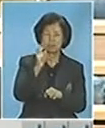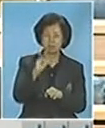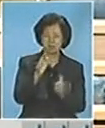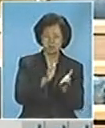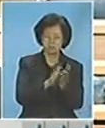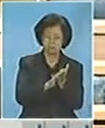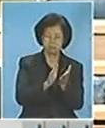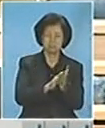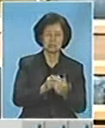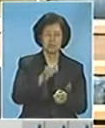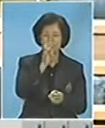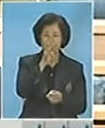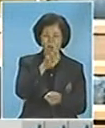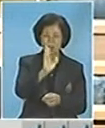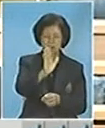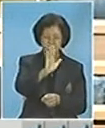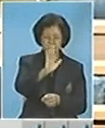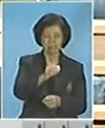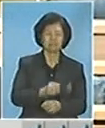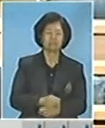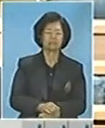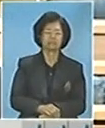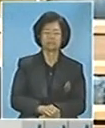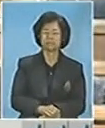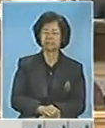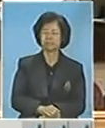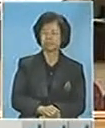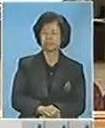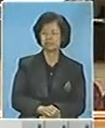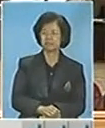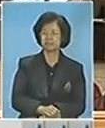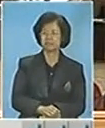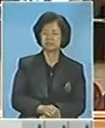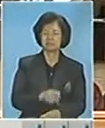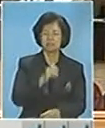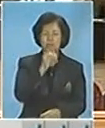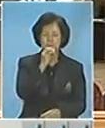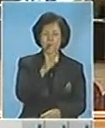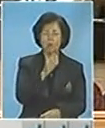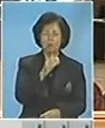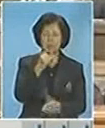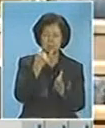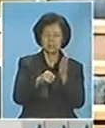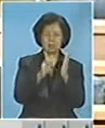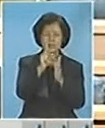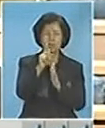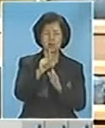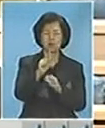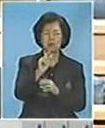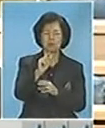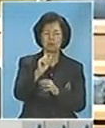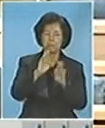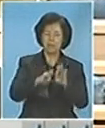ครับ และท่านเอาตามข้อบังคับไม่ต้องอภิปรายท่านบอกผิดข้อบังคับข้อไหนพอ ผิดข้อบังคับข้อที่